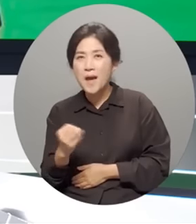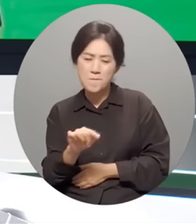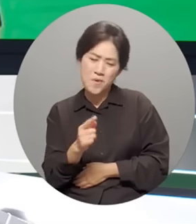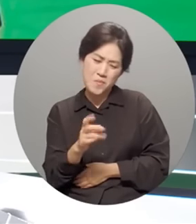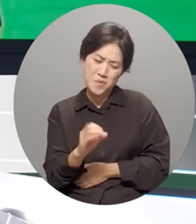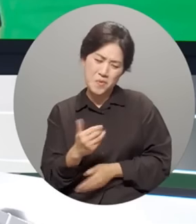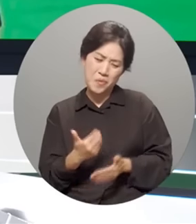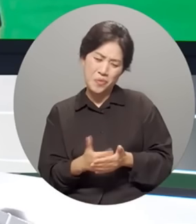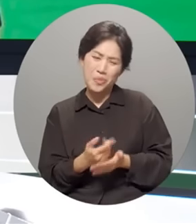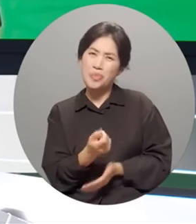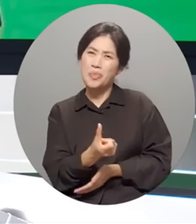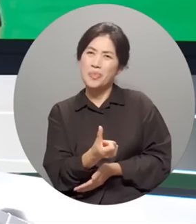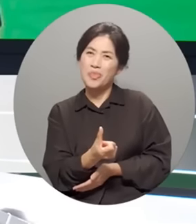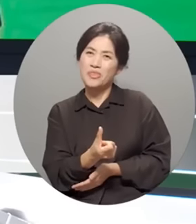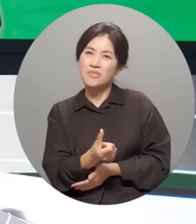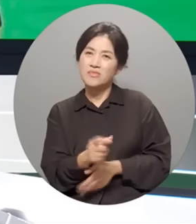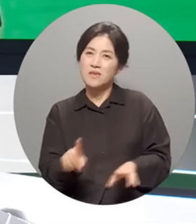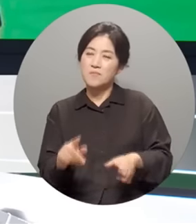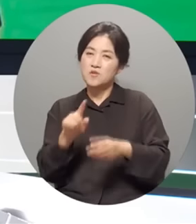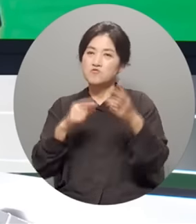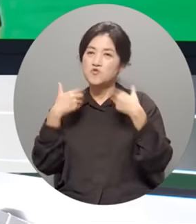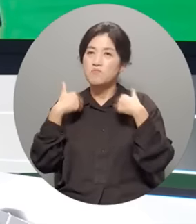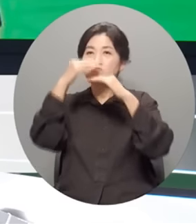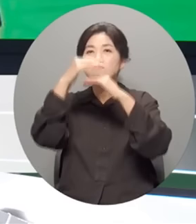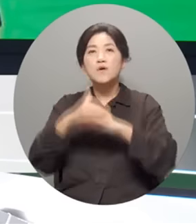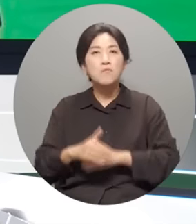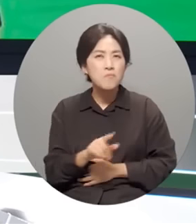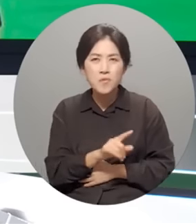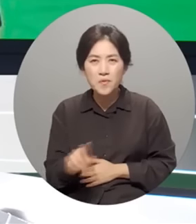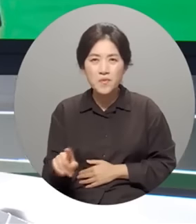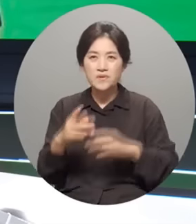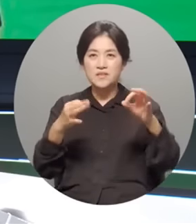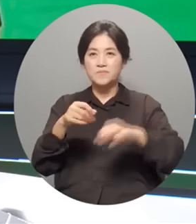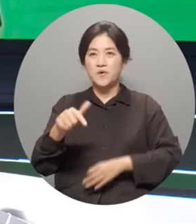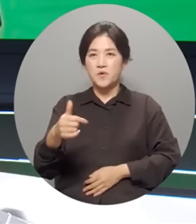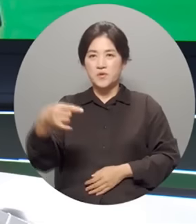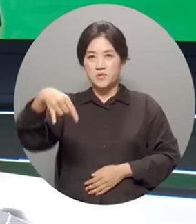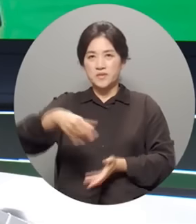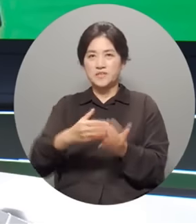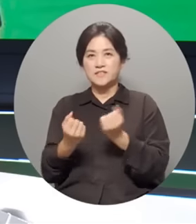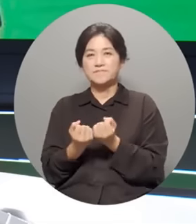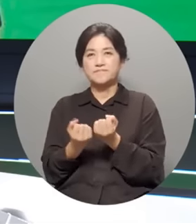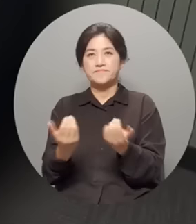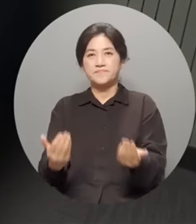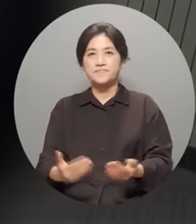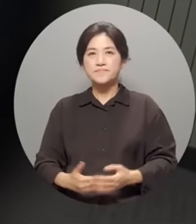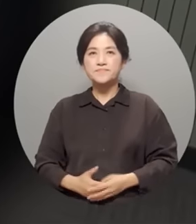원 정도 된다고 합니다. 이번 정부안 어떤 내용인지 먼저 김건유 기자입니다.